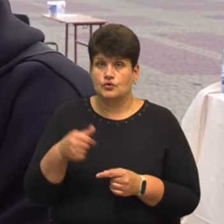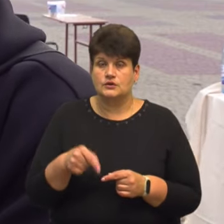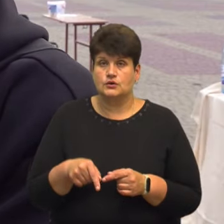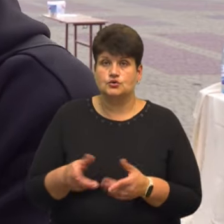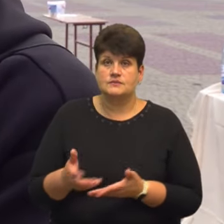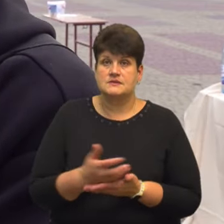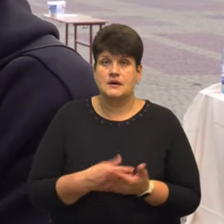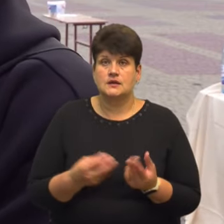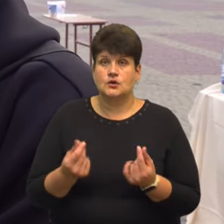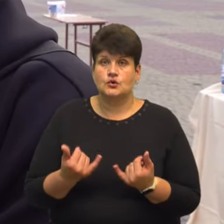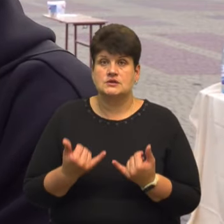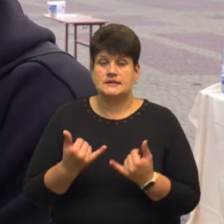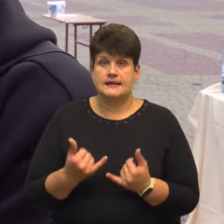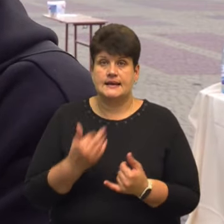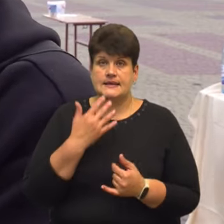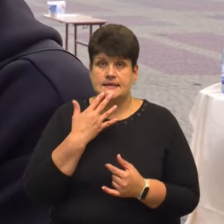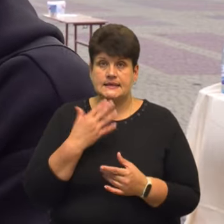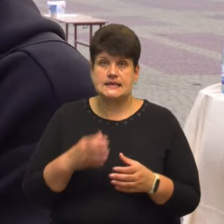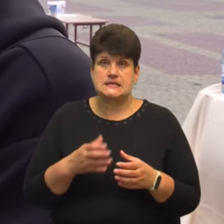зібрати гроші для інтернаціонального